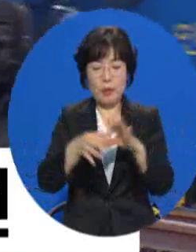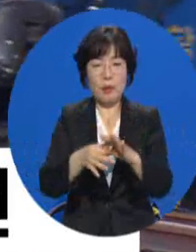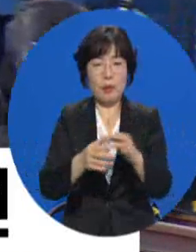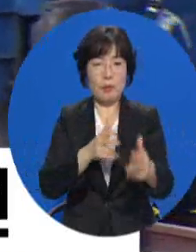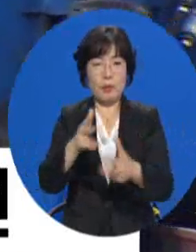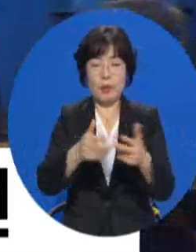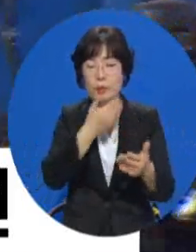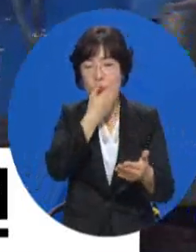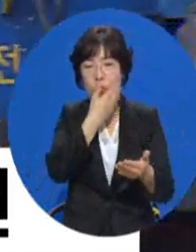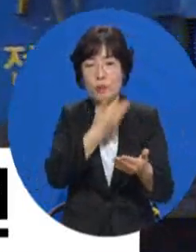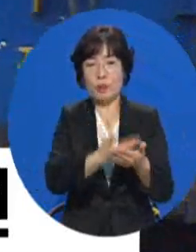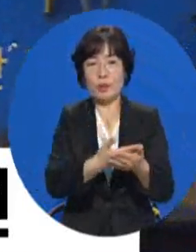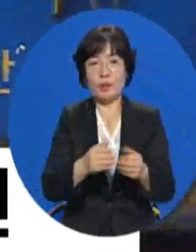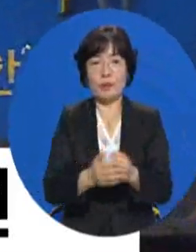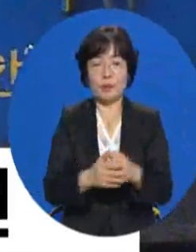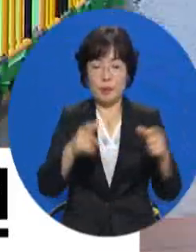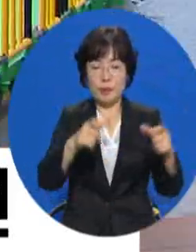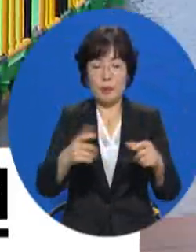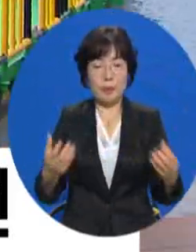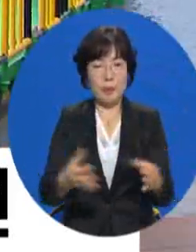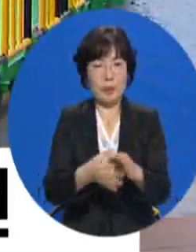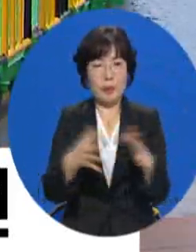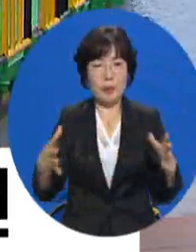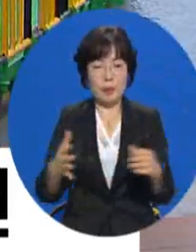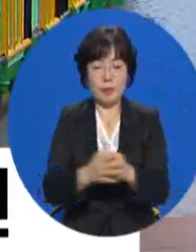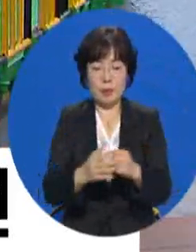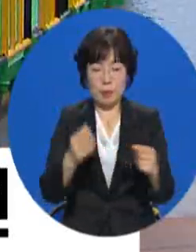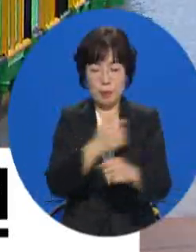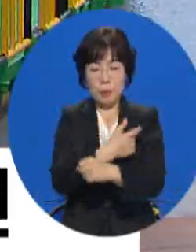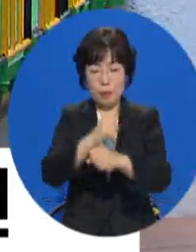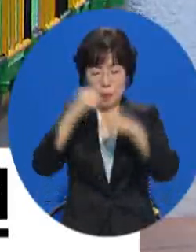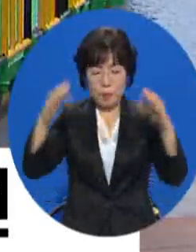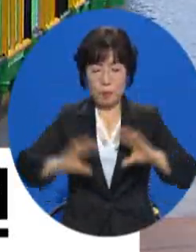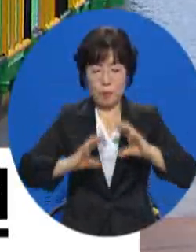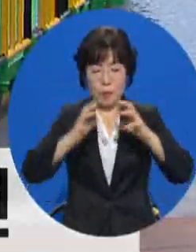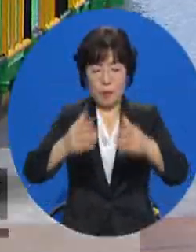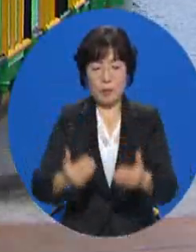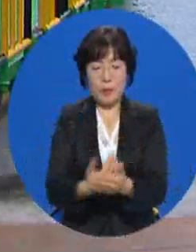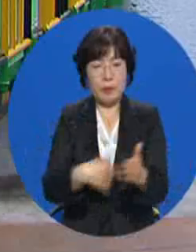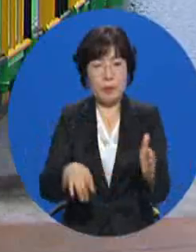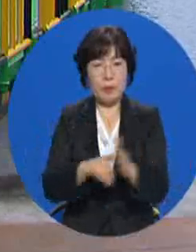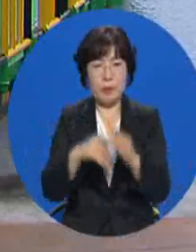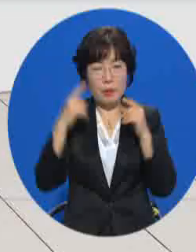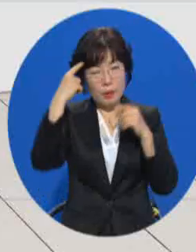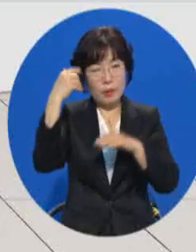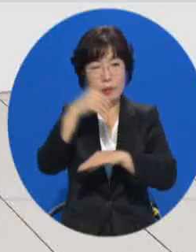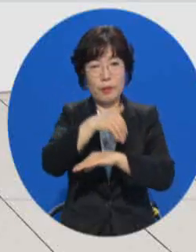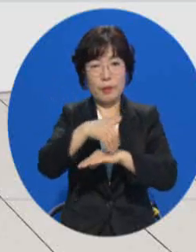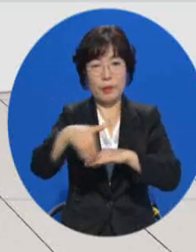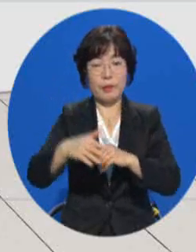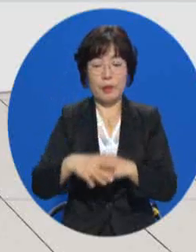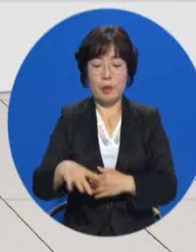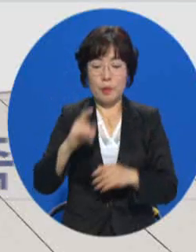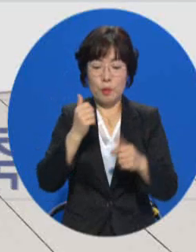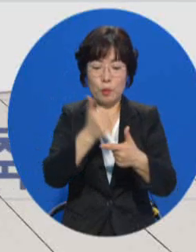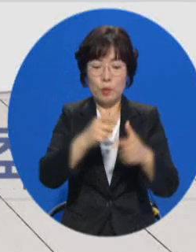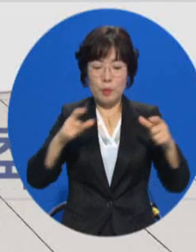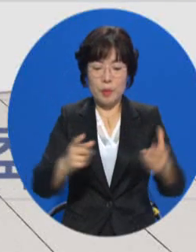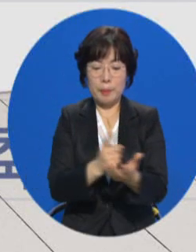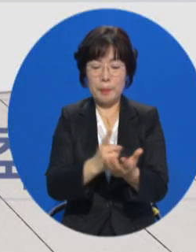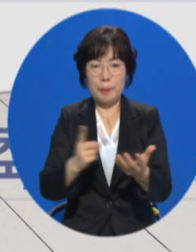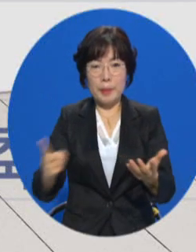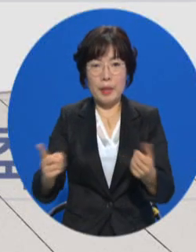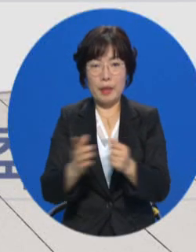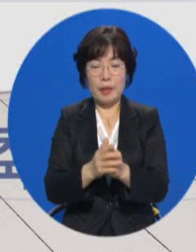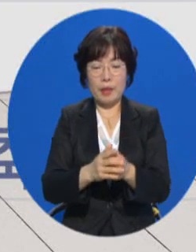협력하는 게 핵심이어서 권역을 뛰어넘는 초광역권의 발전을 견인할 것으로 기대되고 있습니다. 먼저 호남 소외의